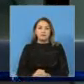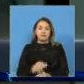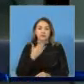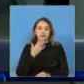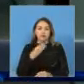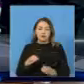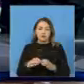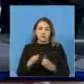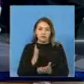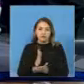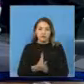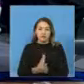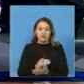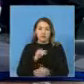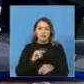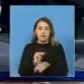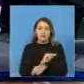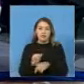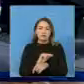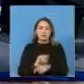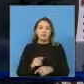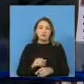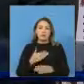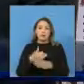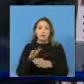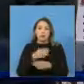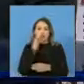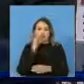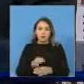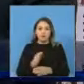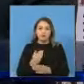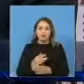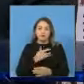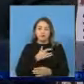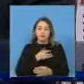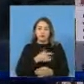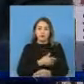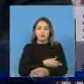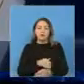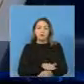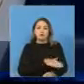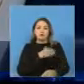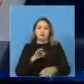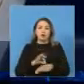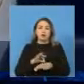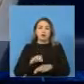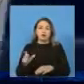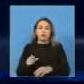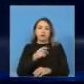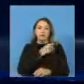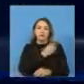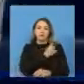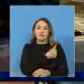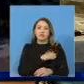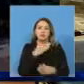ұлттық орталықтар бар. Мамандар емдеу ісіндегі тәжірибелерімен бөлісіп, созылмалы жүрек ауруы бар науқастарға көрсетілетін медициналық